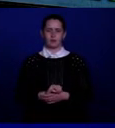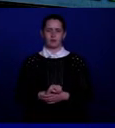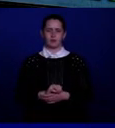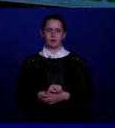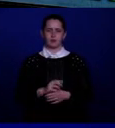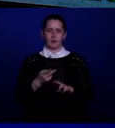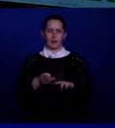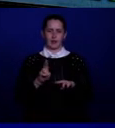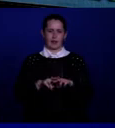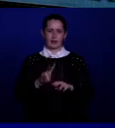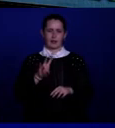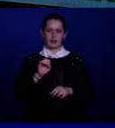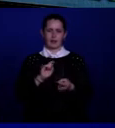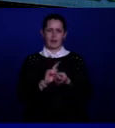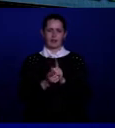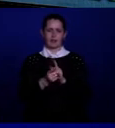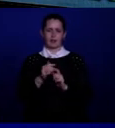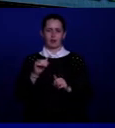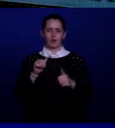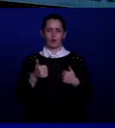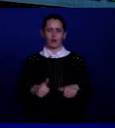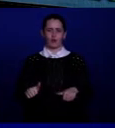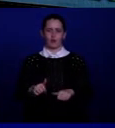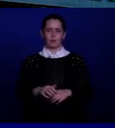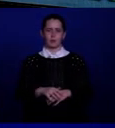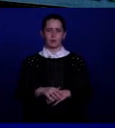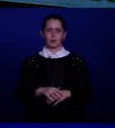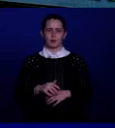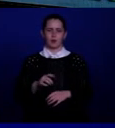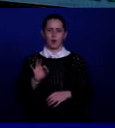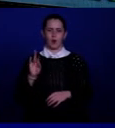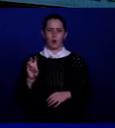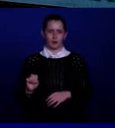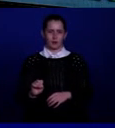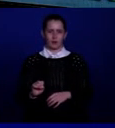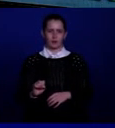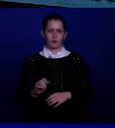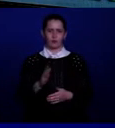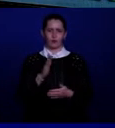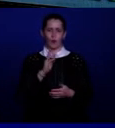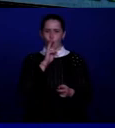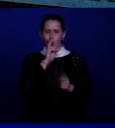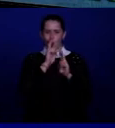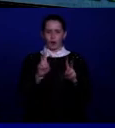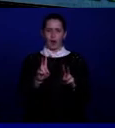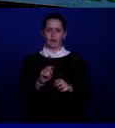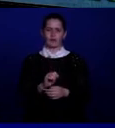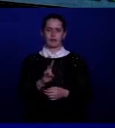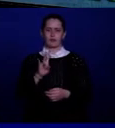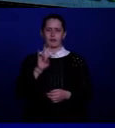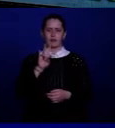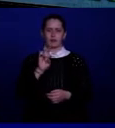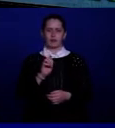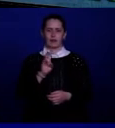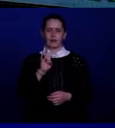Это неизменяемая форма глагола. Она не указывает ни